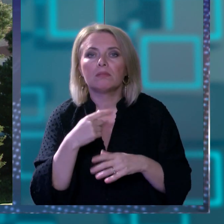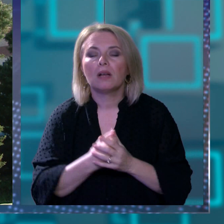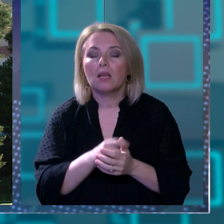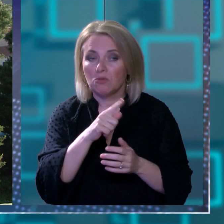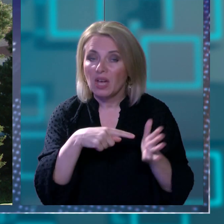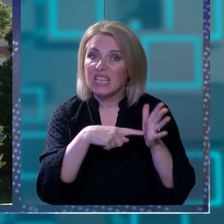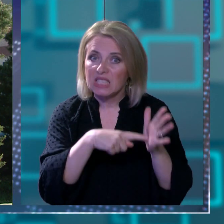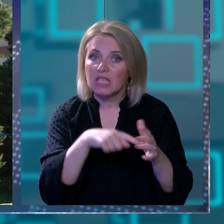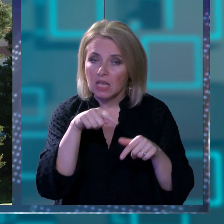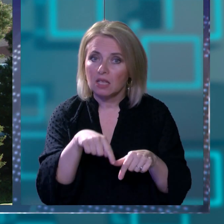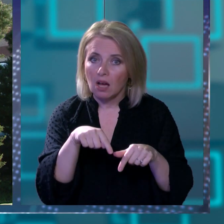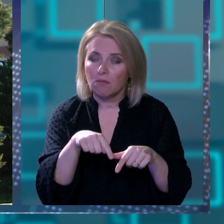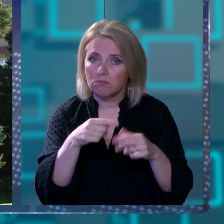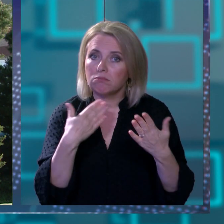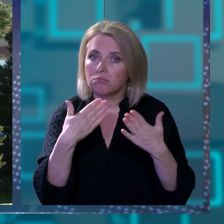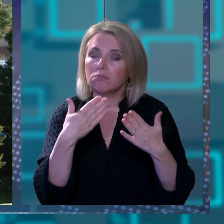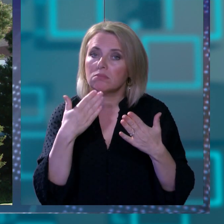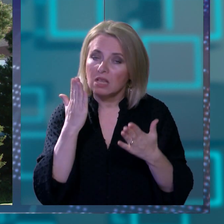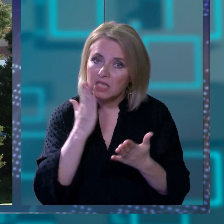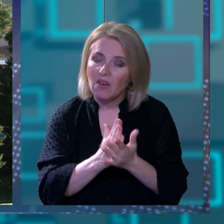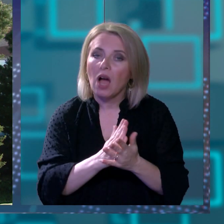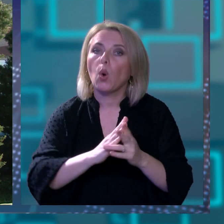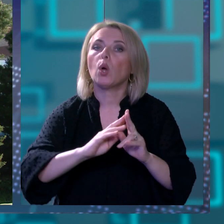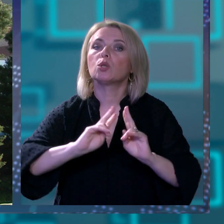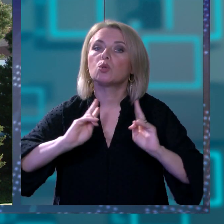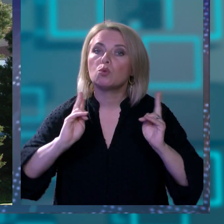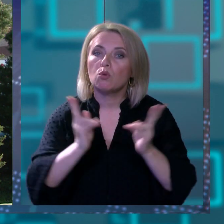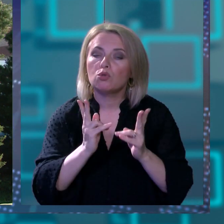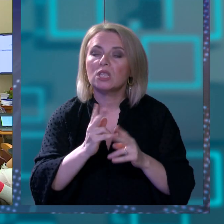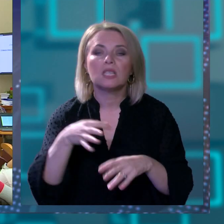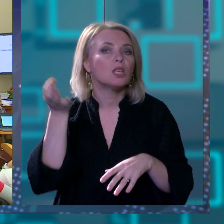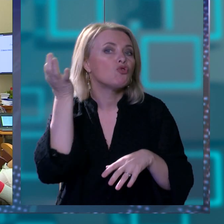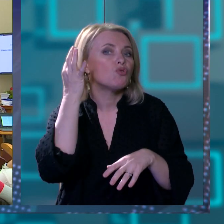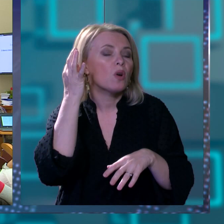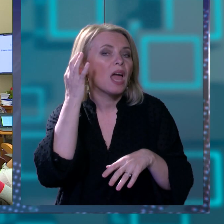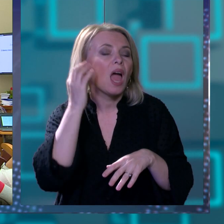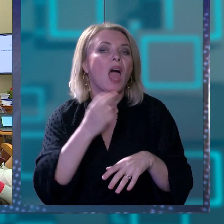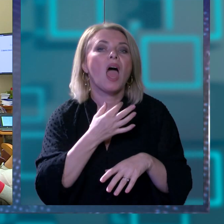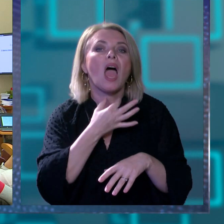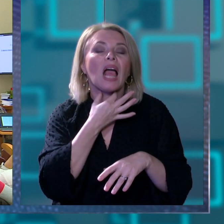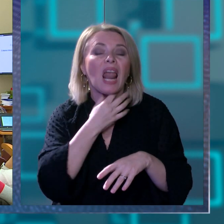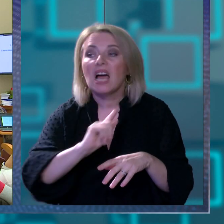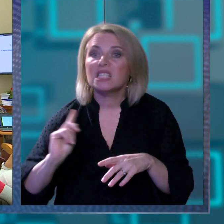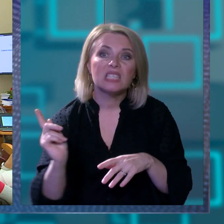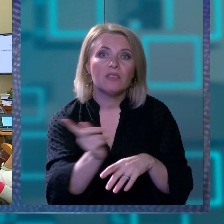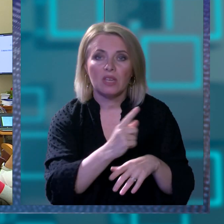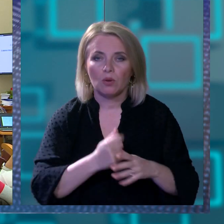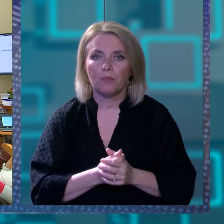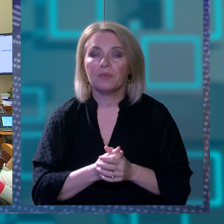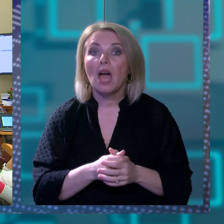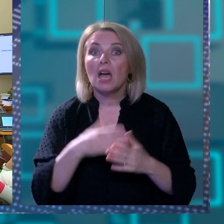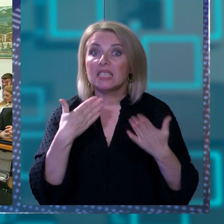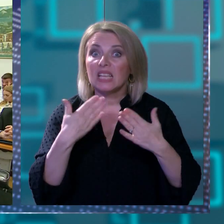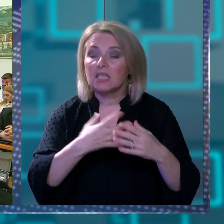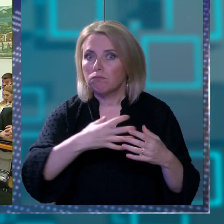i cilj na svakoj skupštini, da se čuje glas sviju. Dnevni red je bio opsežan, sjednica je trajala čak